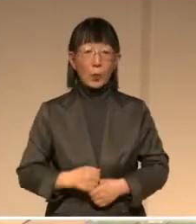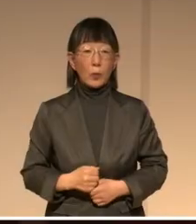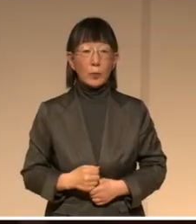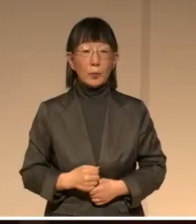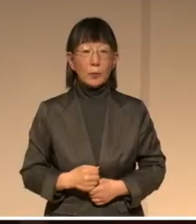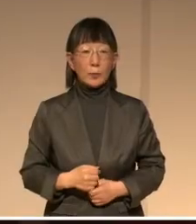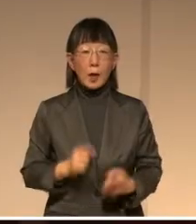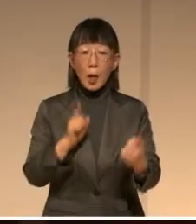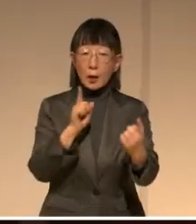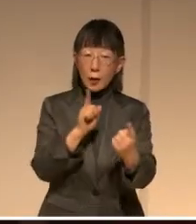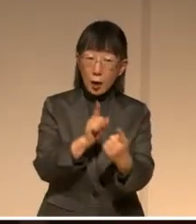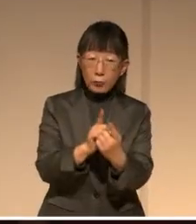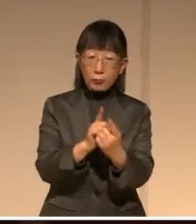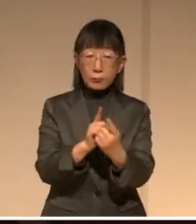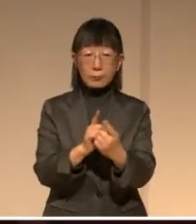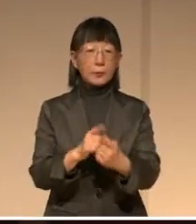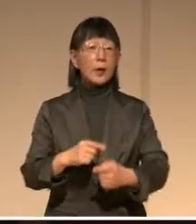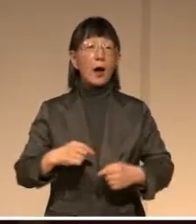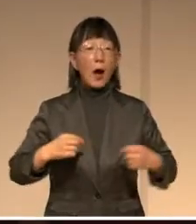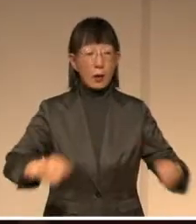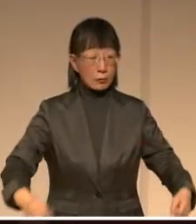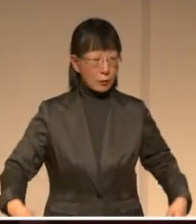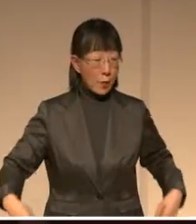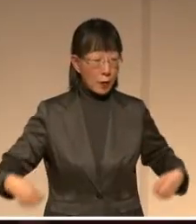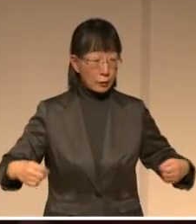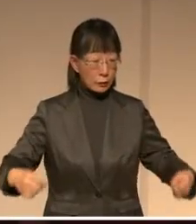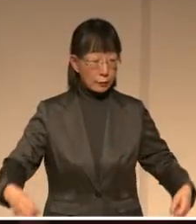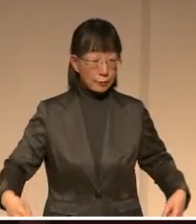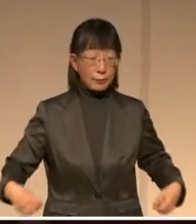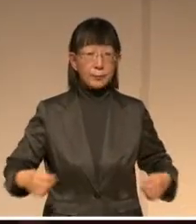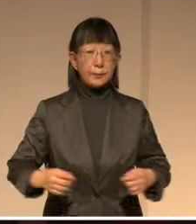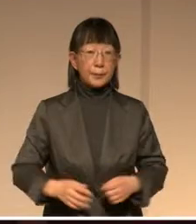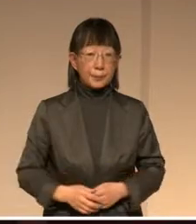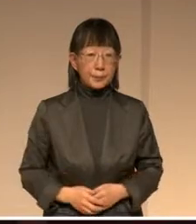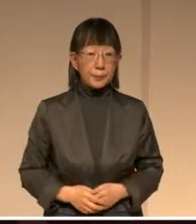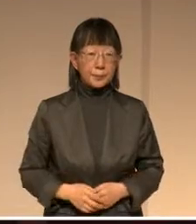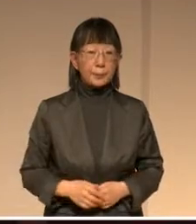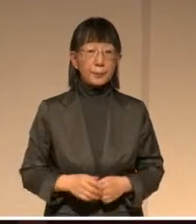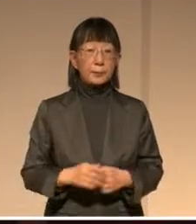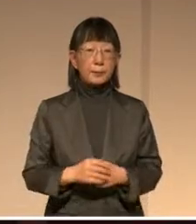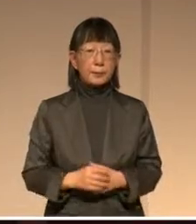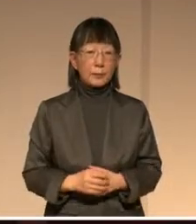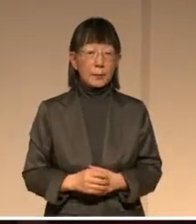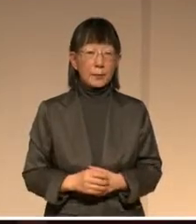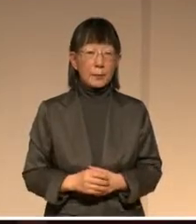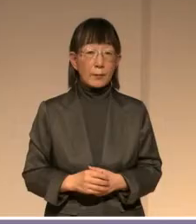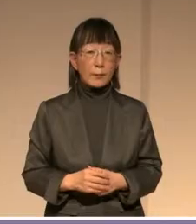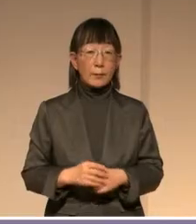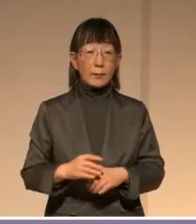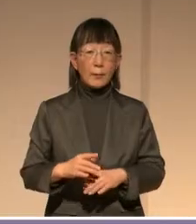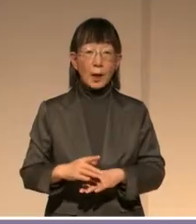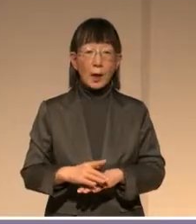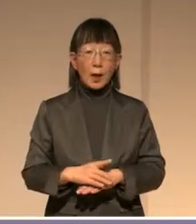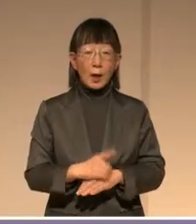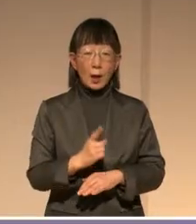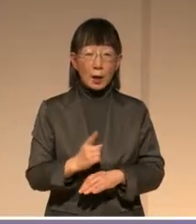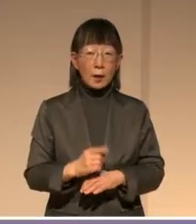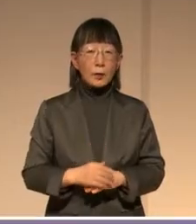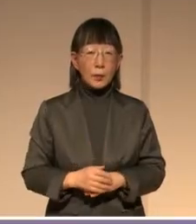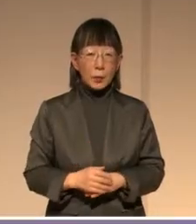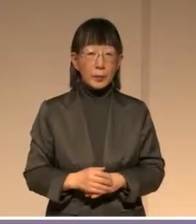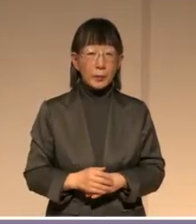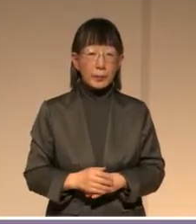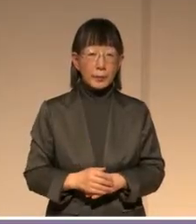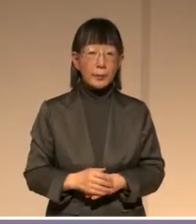車ですかもしれないねいやーでもほんとに最初乗ったときにあのひとこぎで進む距離が全然